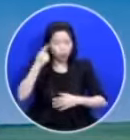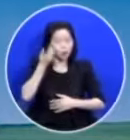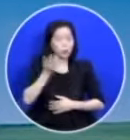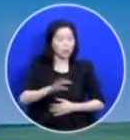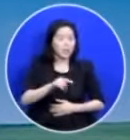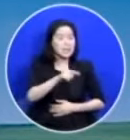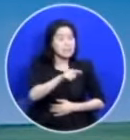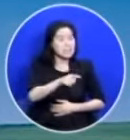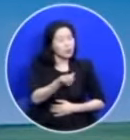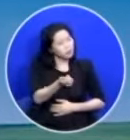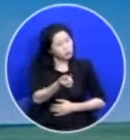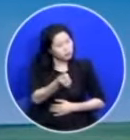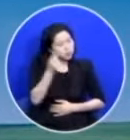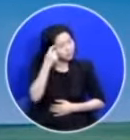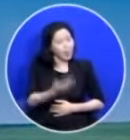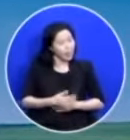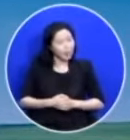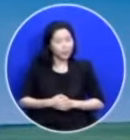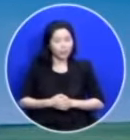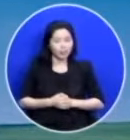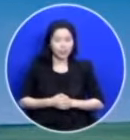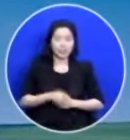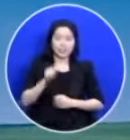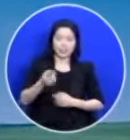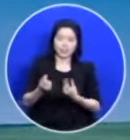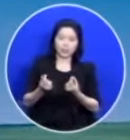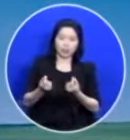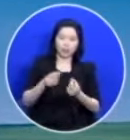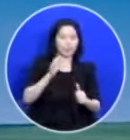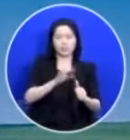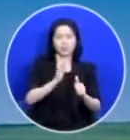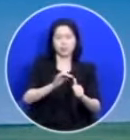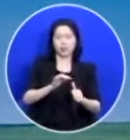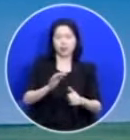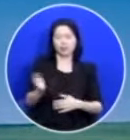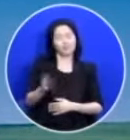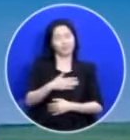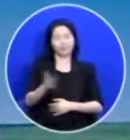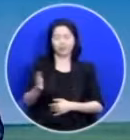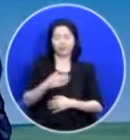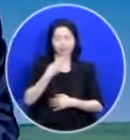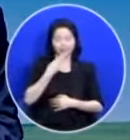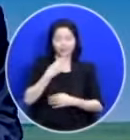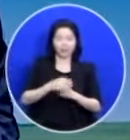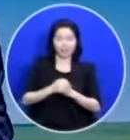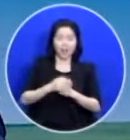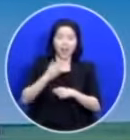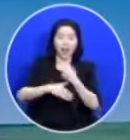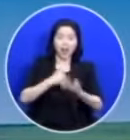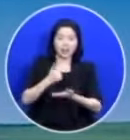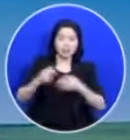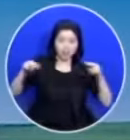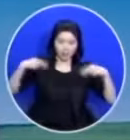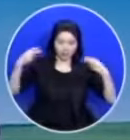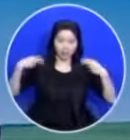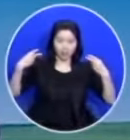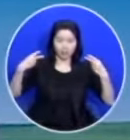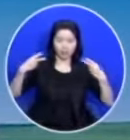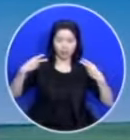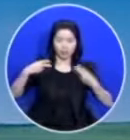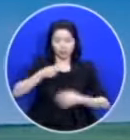너는 고자 그것밖에 안 되냐 이렇게 책망하지 않으셨어요 하나님은 엘리야를